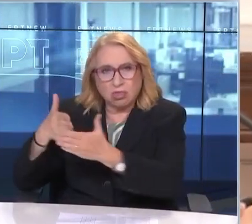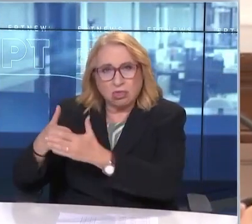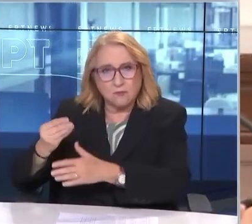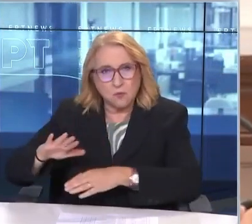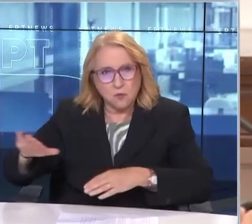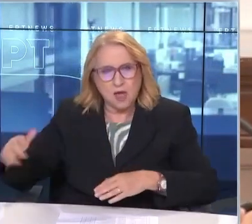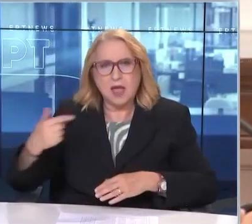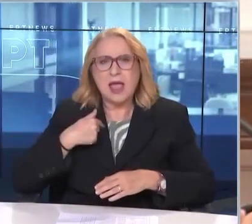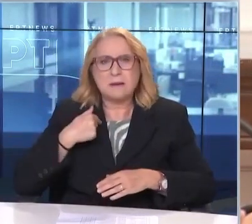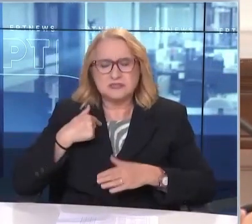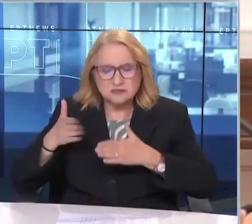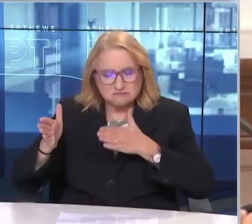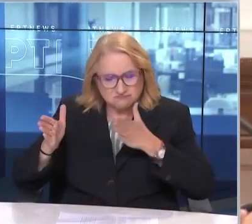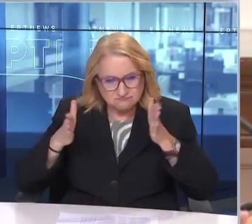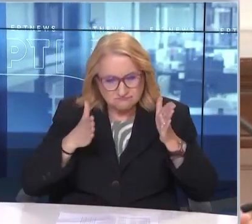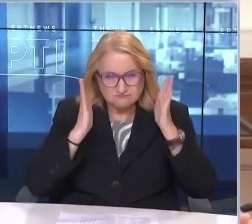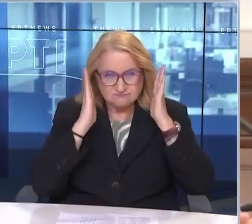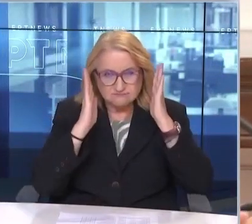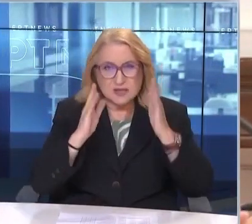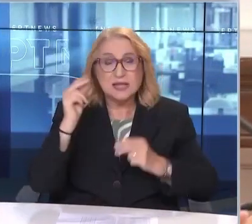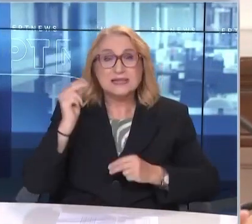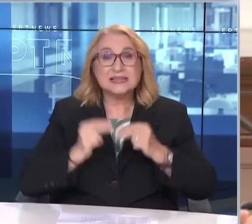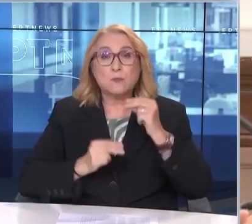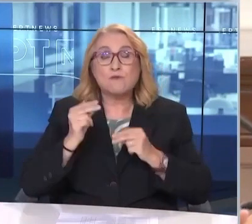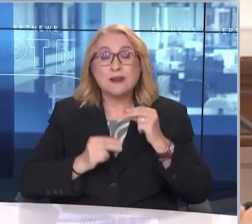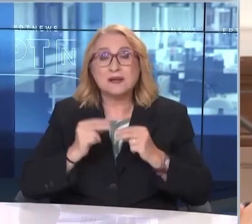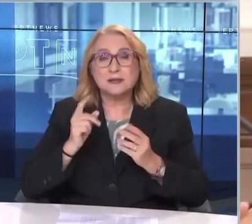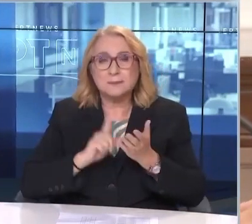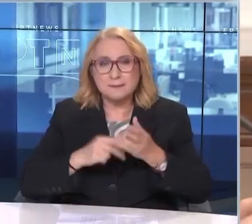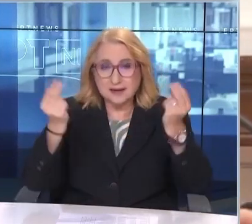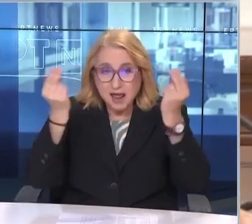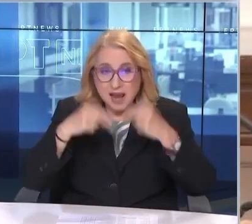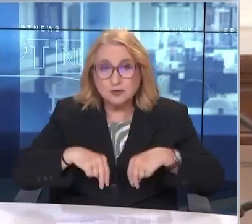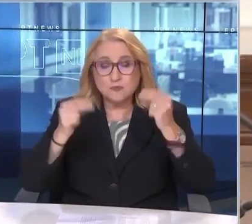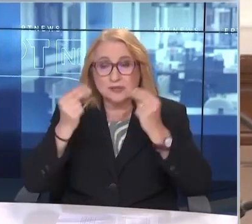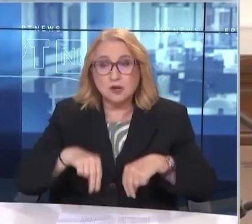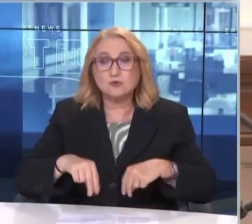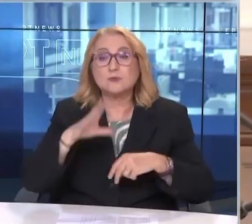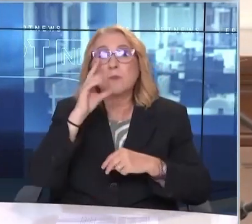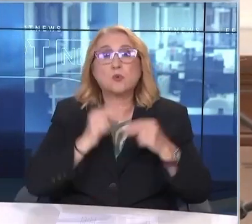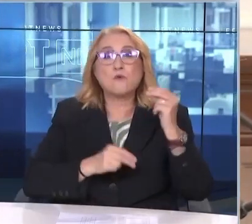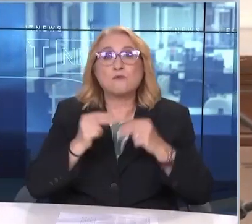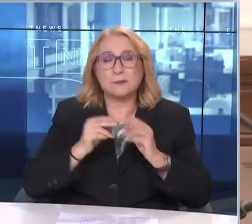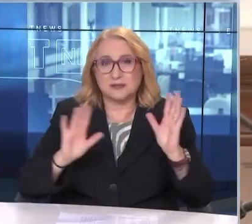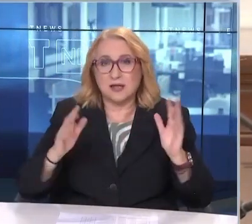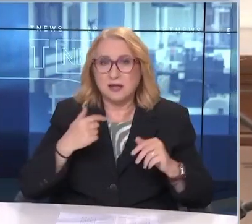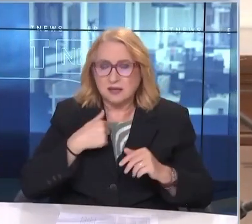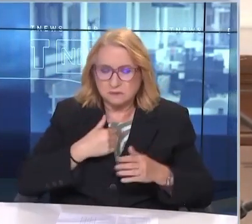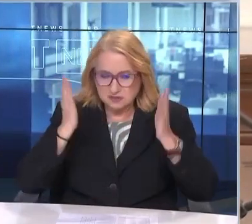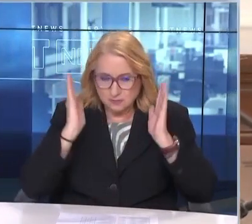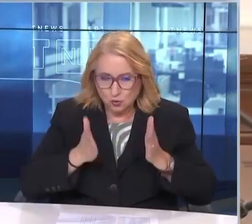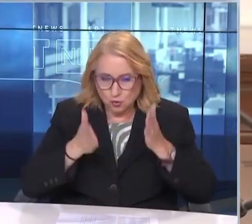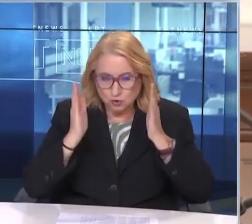εναντίον των προβλημάτων που είναι και οι αληθινοί μας αντίπαλοι. Ακολουθώντας αυτόν τον δρόμο, οι μεταρρυθμίσεις μας θα